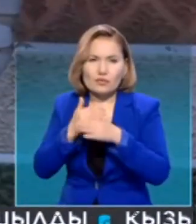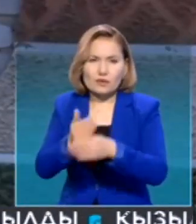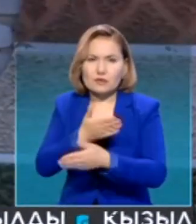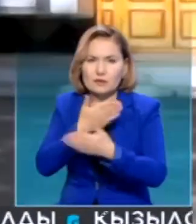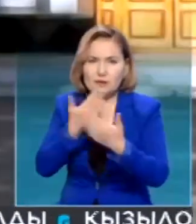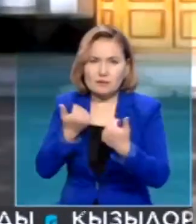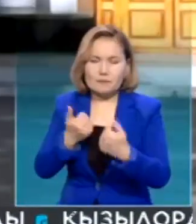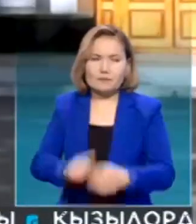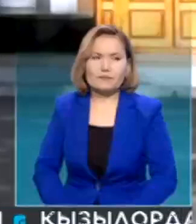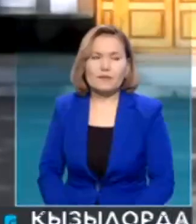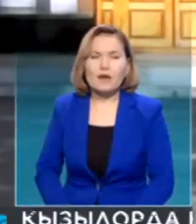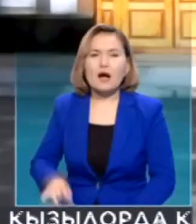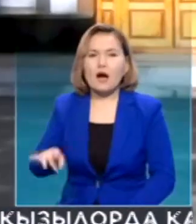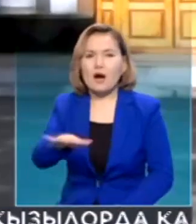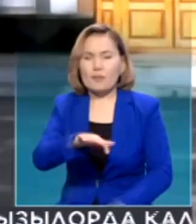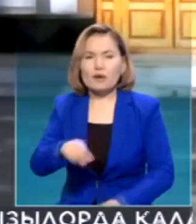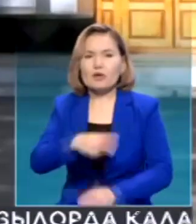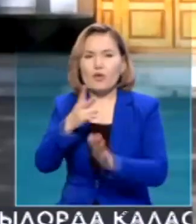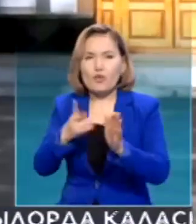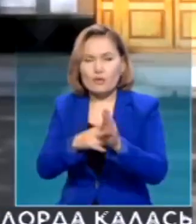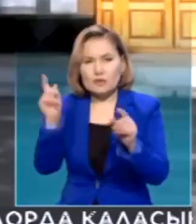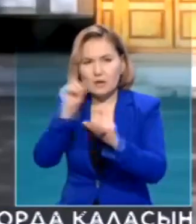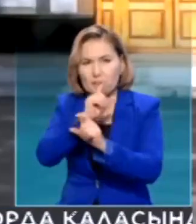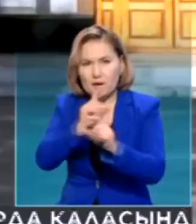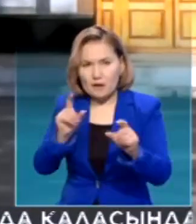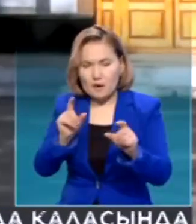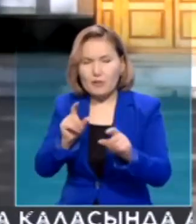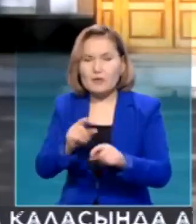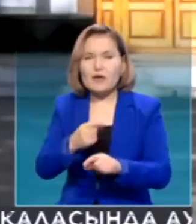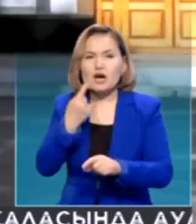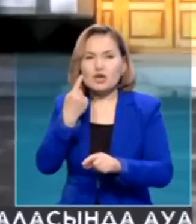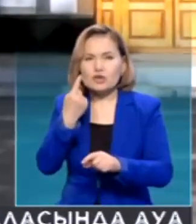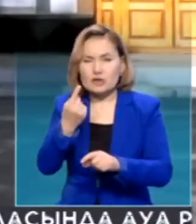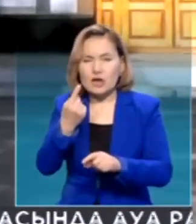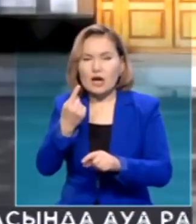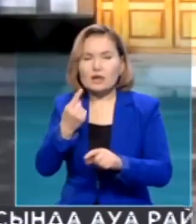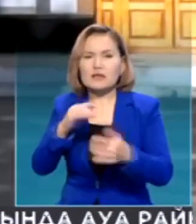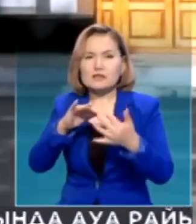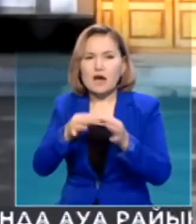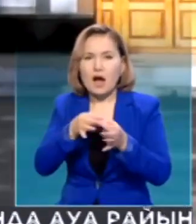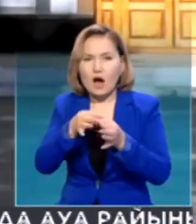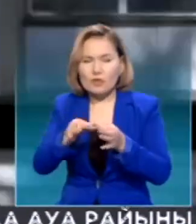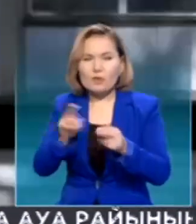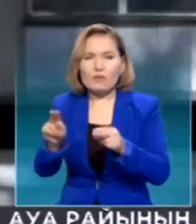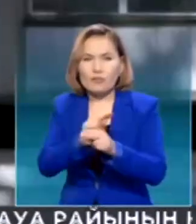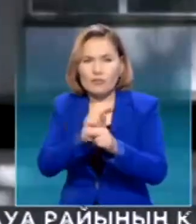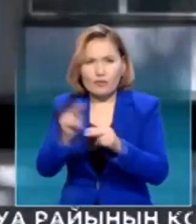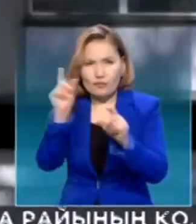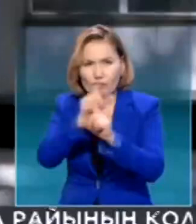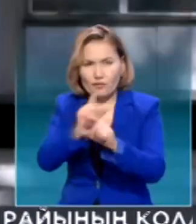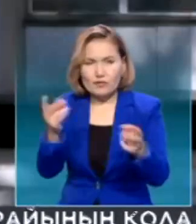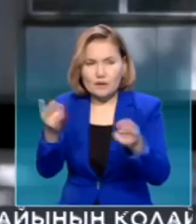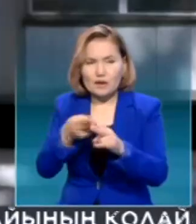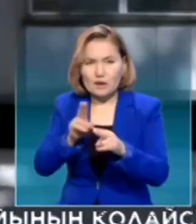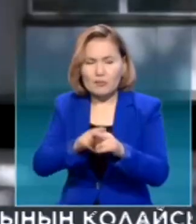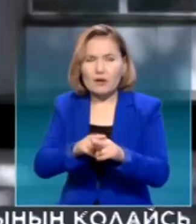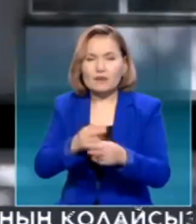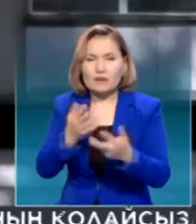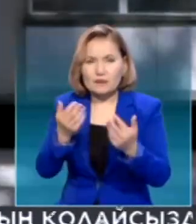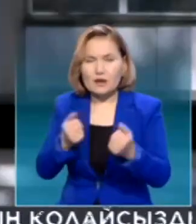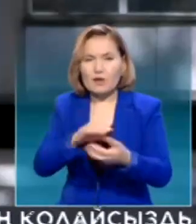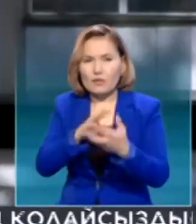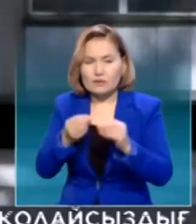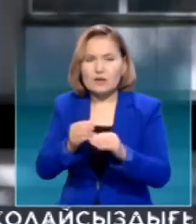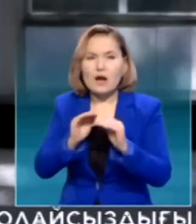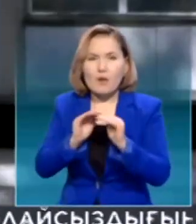қарастырылмаған. Аудан бойынша 17 мектептің ішінде жалғыз Воскресенко ауылы ғана алды мектебі. Ол жақсы көрсеткіш, өте